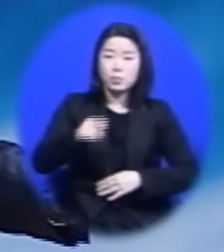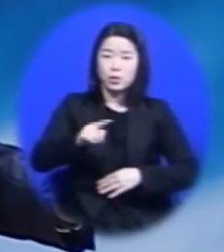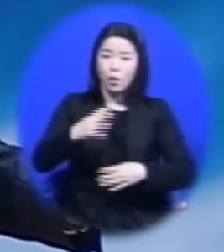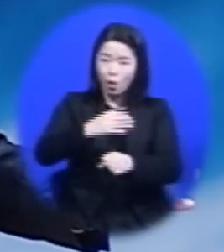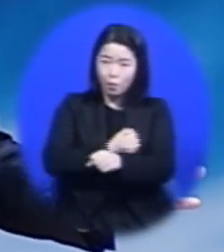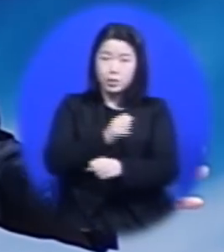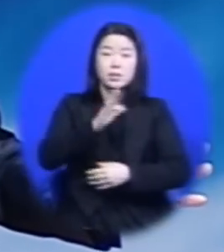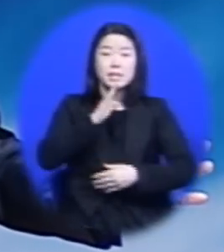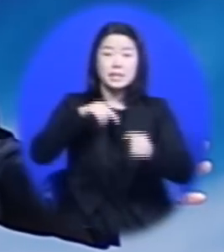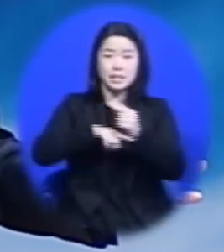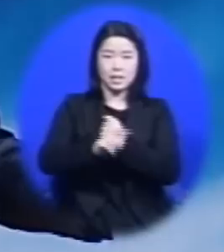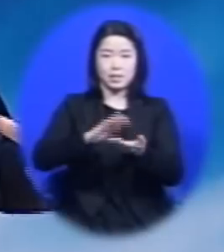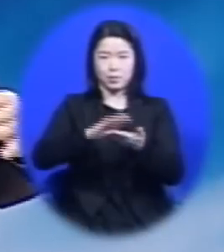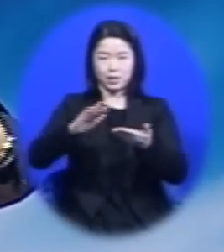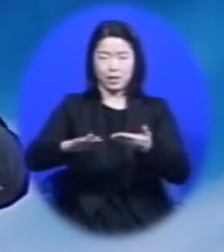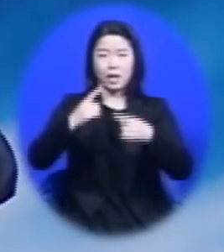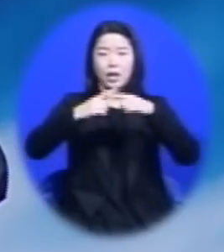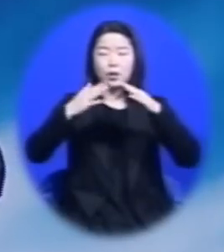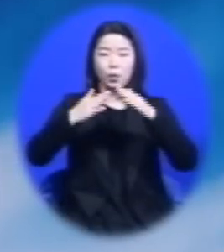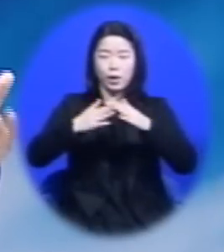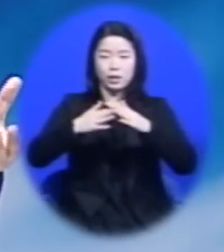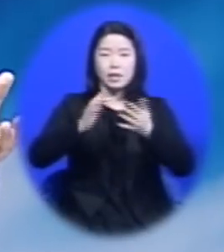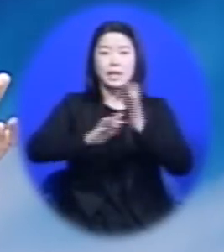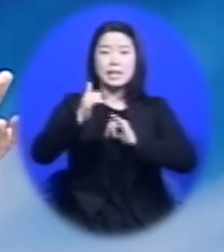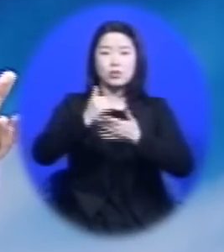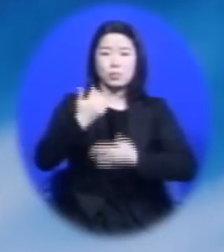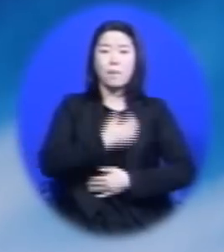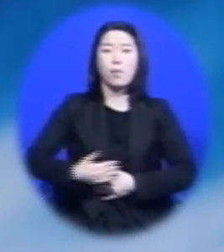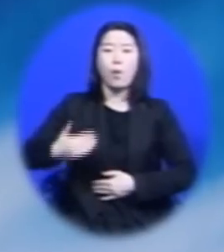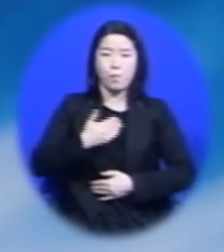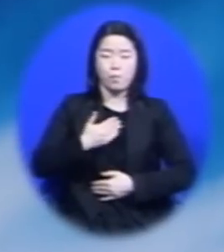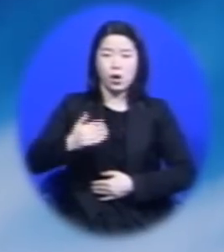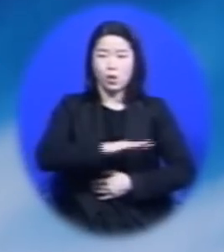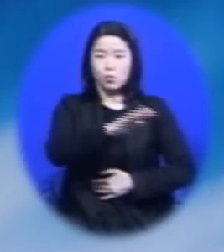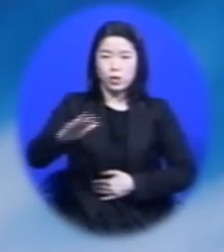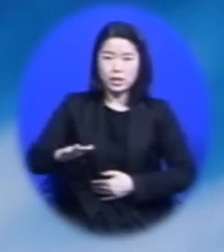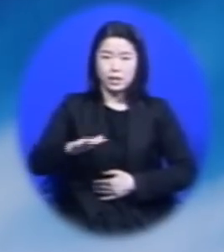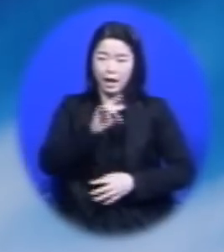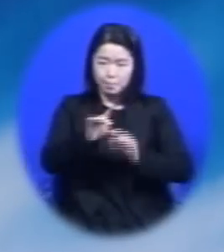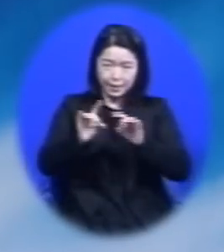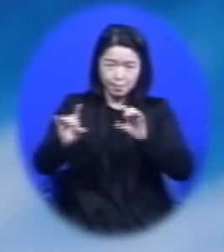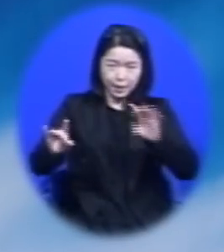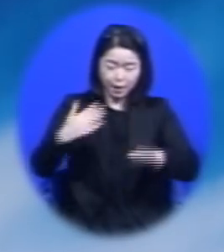엄청난 진리입니다 교회는 예수님의 몸이다 그리고 우리는 다